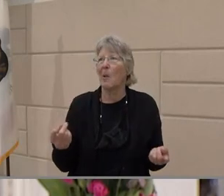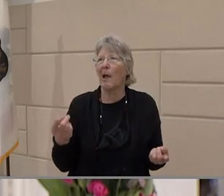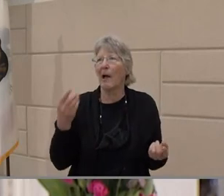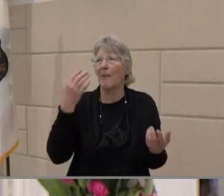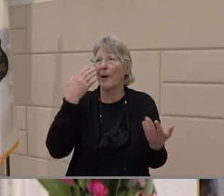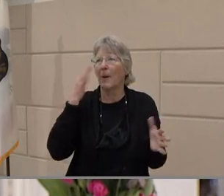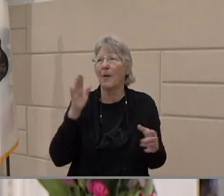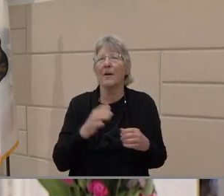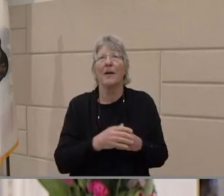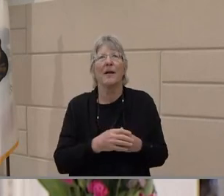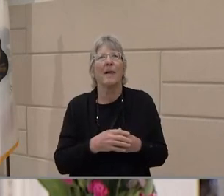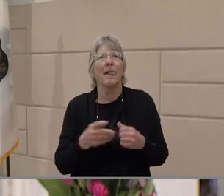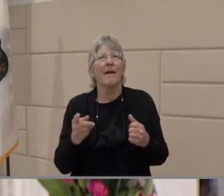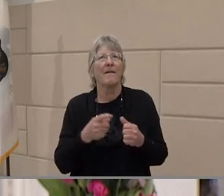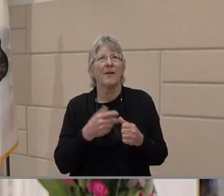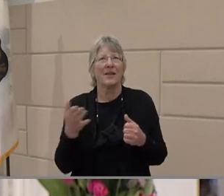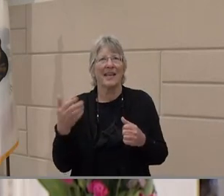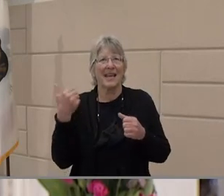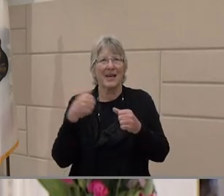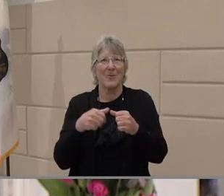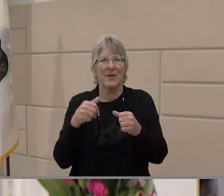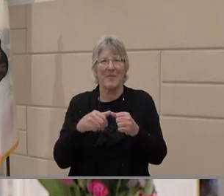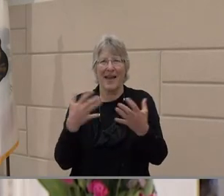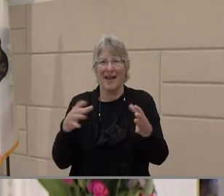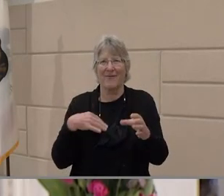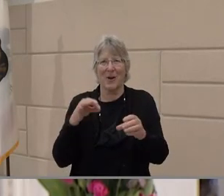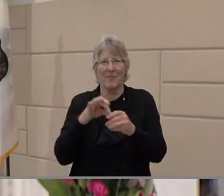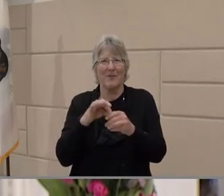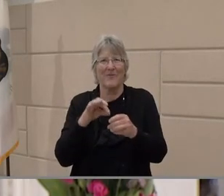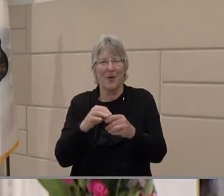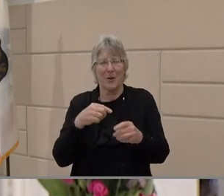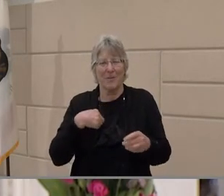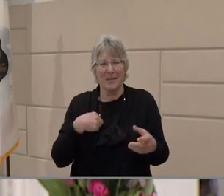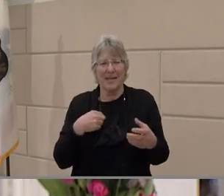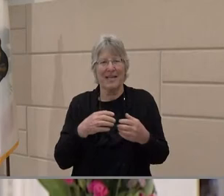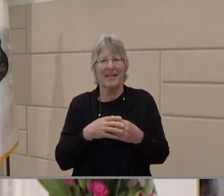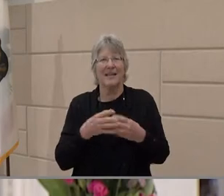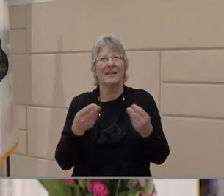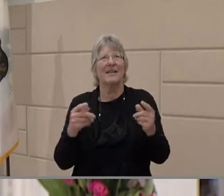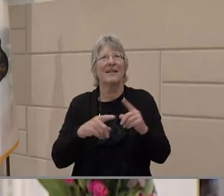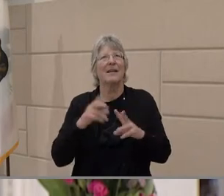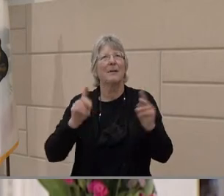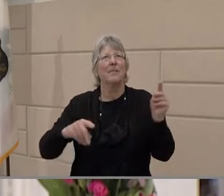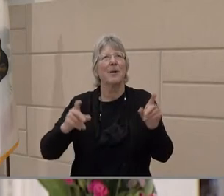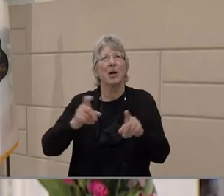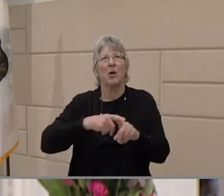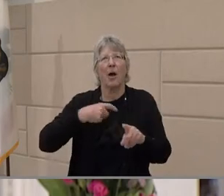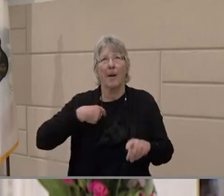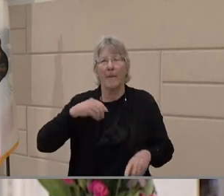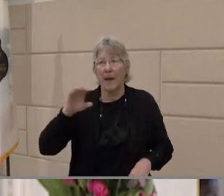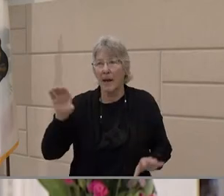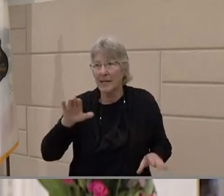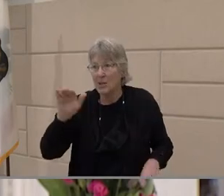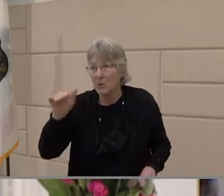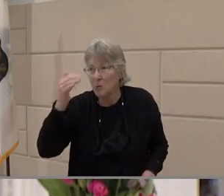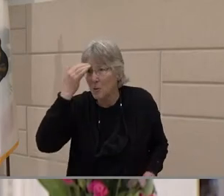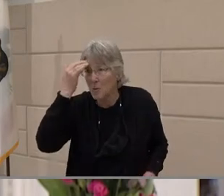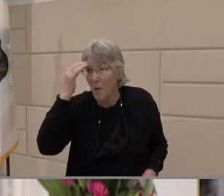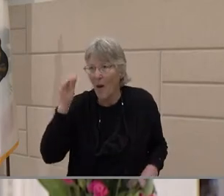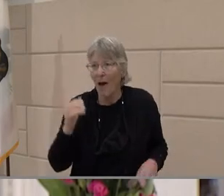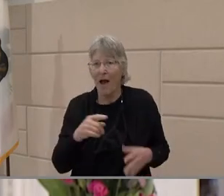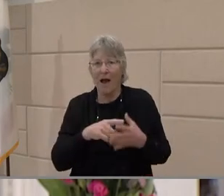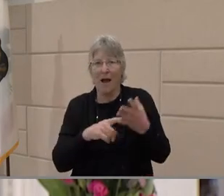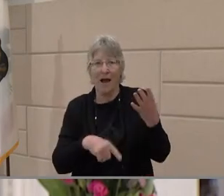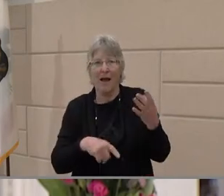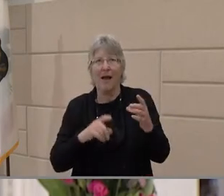มาได้ประพันธ์ระบบขยมบานสุธาตานได้อัตราบานบัชนาทอัจฉริยะกายได้ให้ขยมบานจำมา